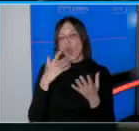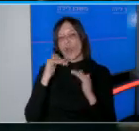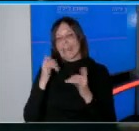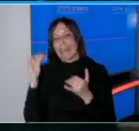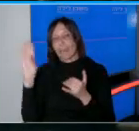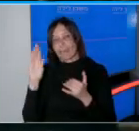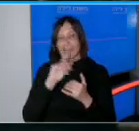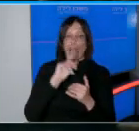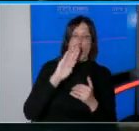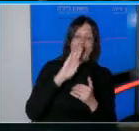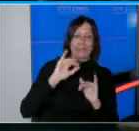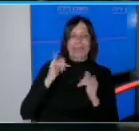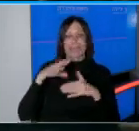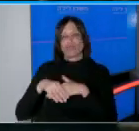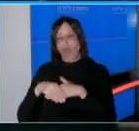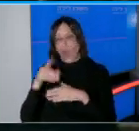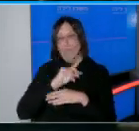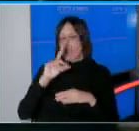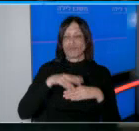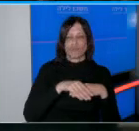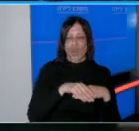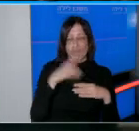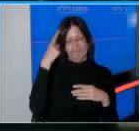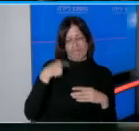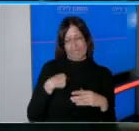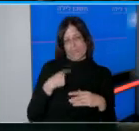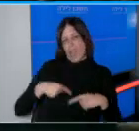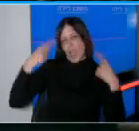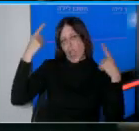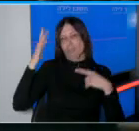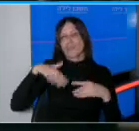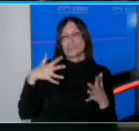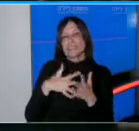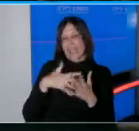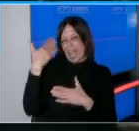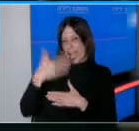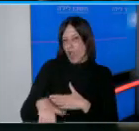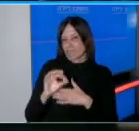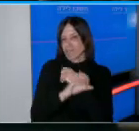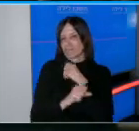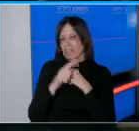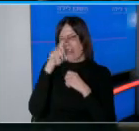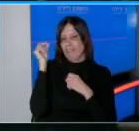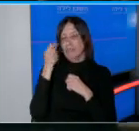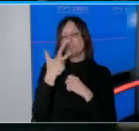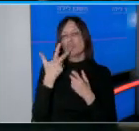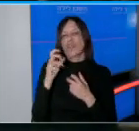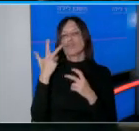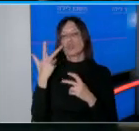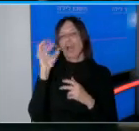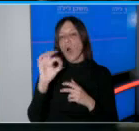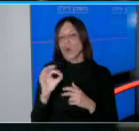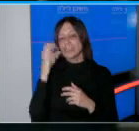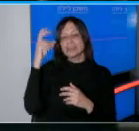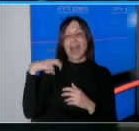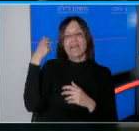ביבי, לא ביבי, כן שלום, לא שלום. לדעתי היום, אפילו בסקר האחרון שבאוניברסיטת תל אביב, 83% מהערבים רוצים